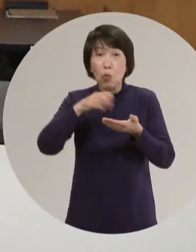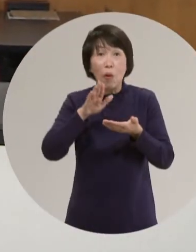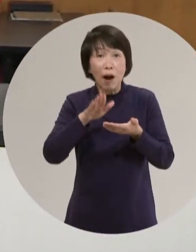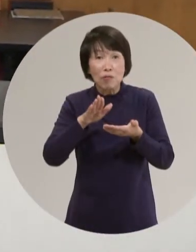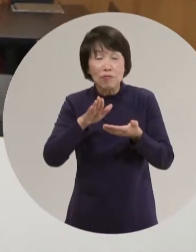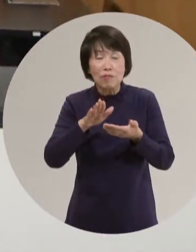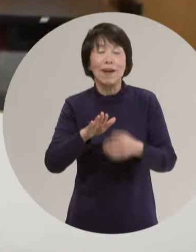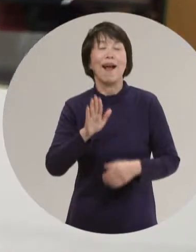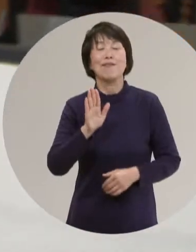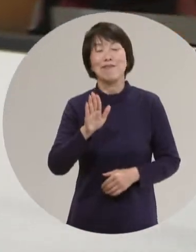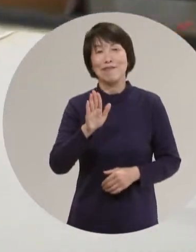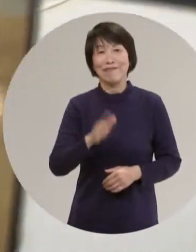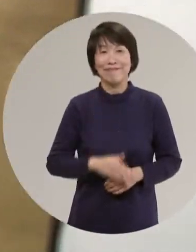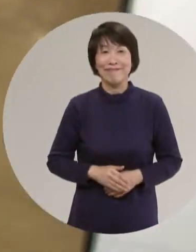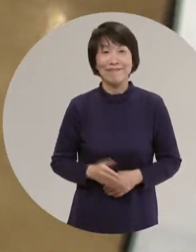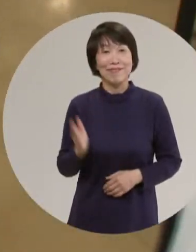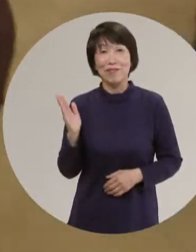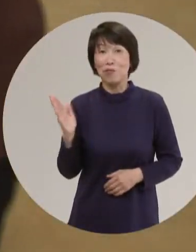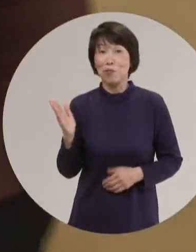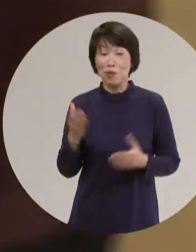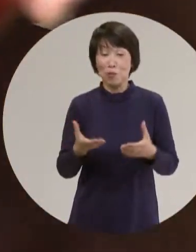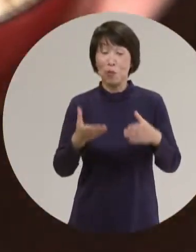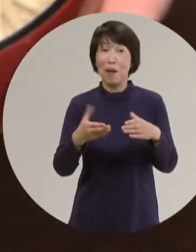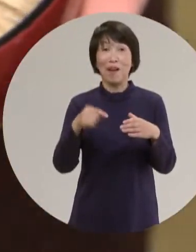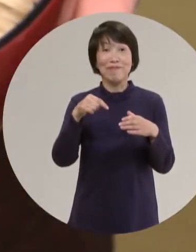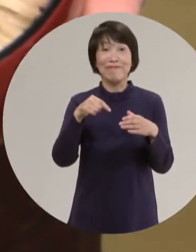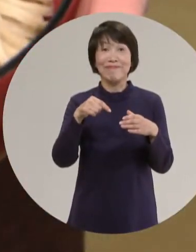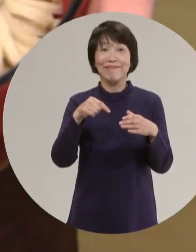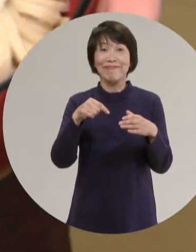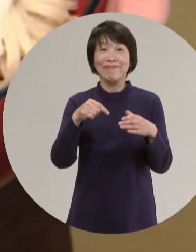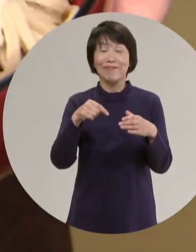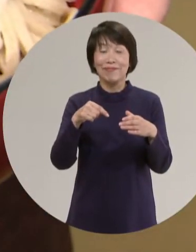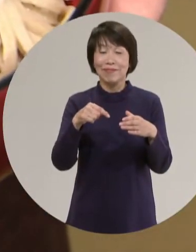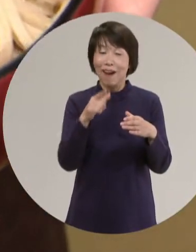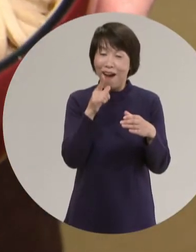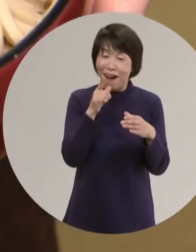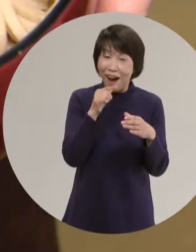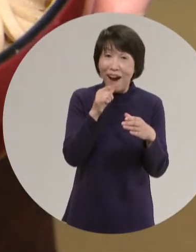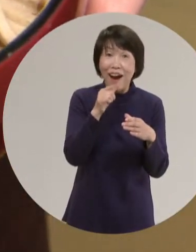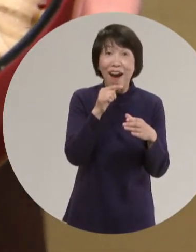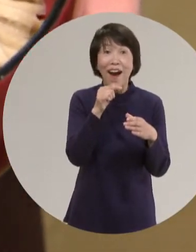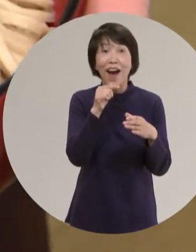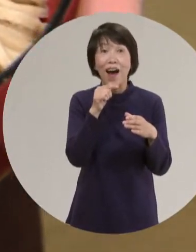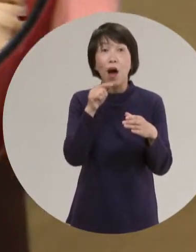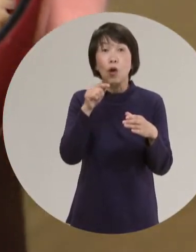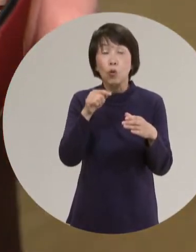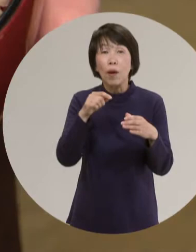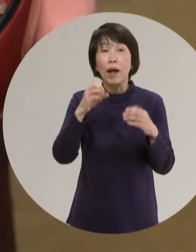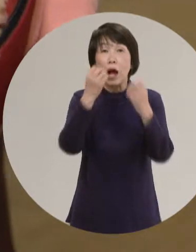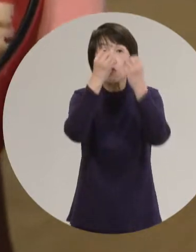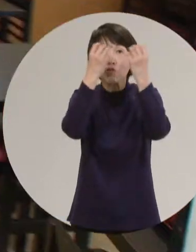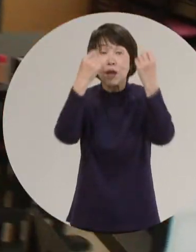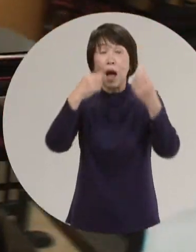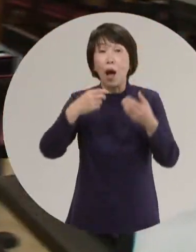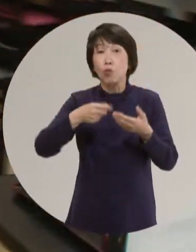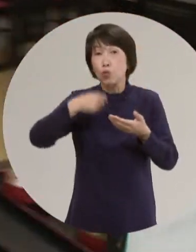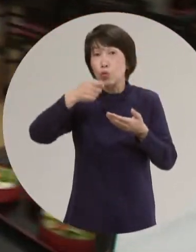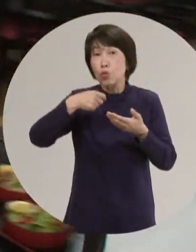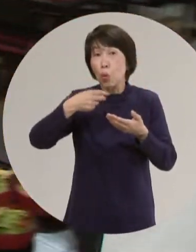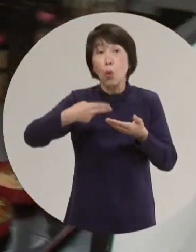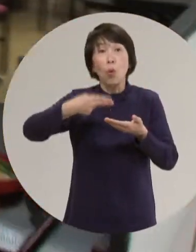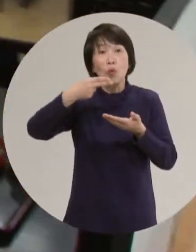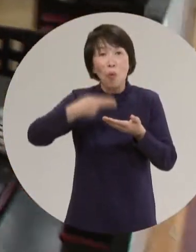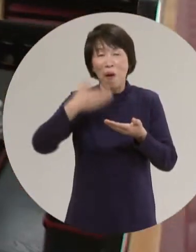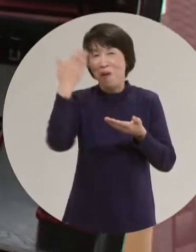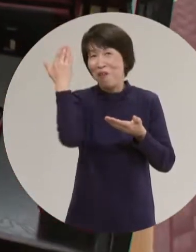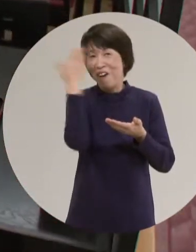か。 はい、こういうそばがございます。 おー、なるほど、これがスターフードのおそばですか。 5